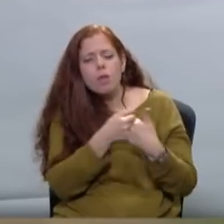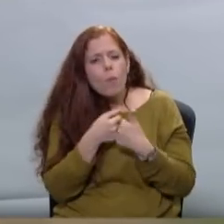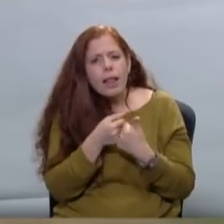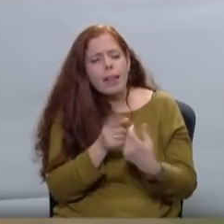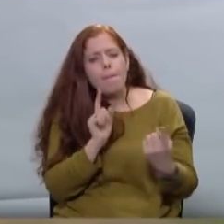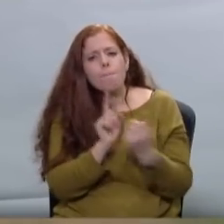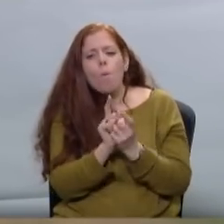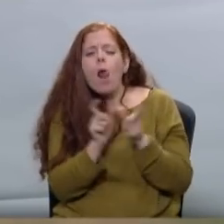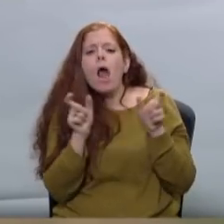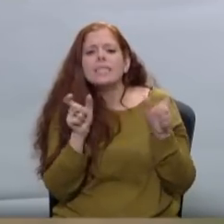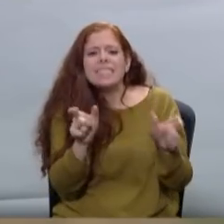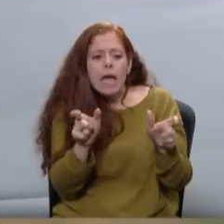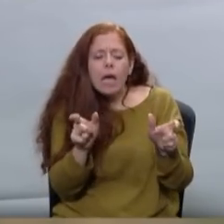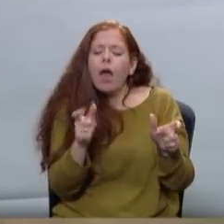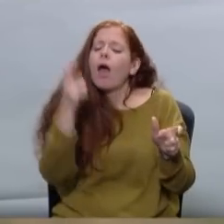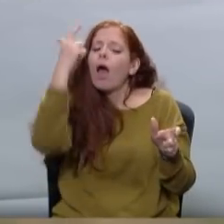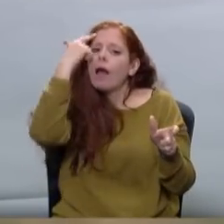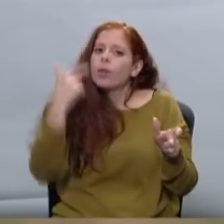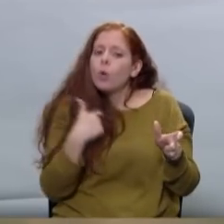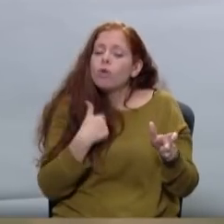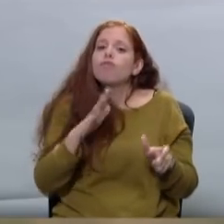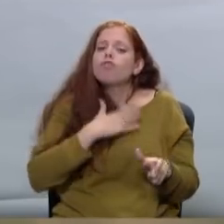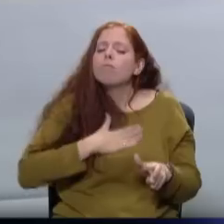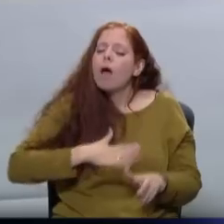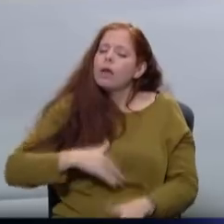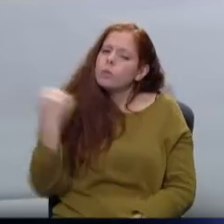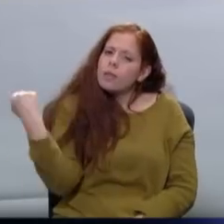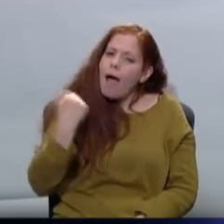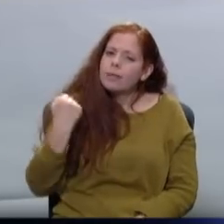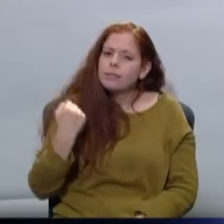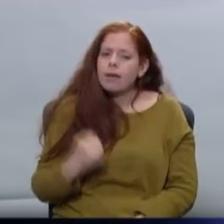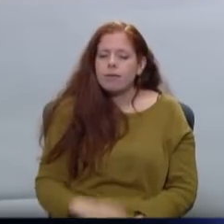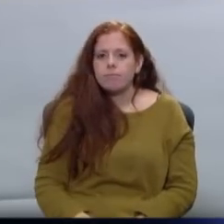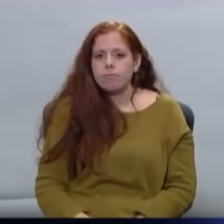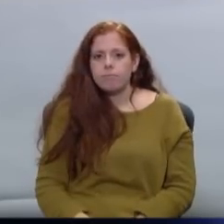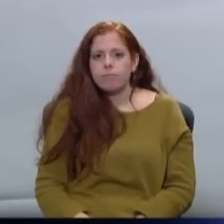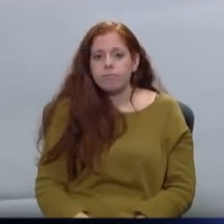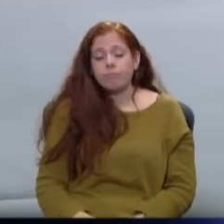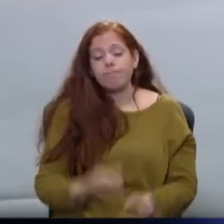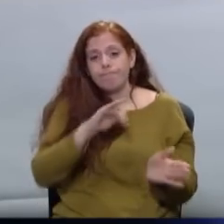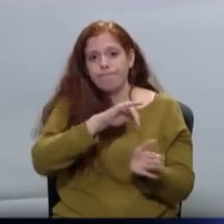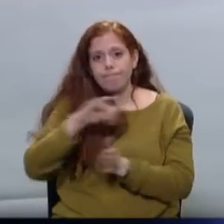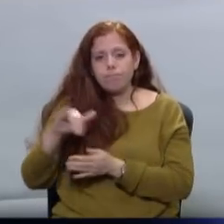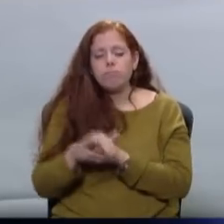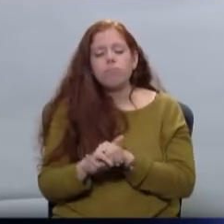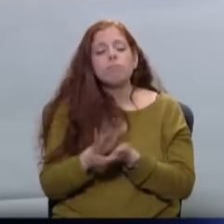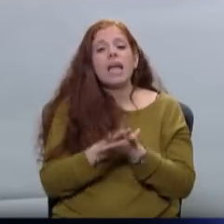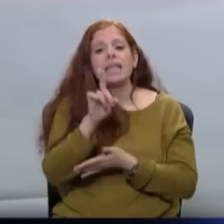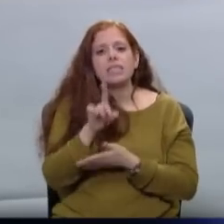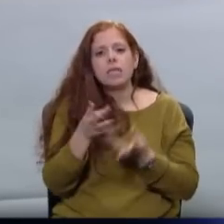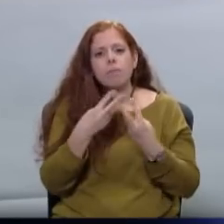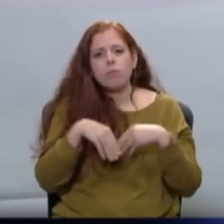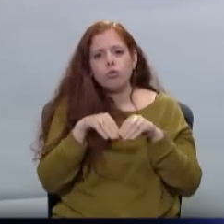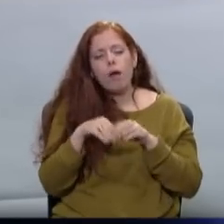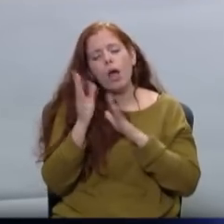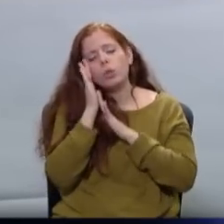הסגר. אני חושב שיש להם רצון חזק. עניין אחר, 11 בני משפחה ישנו אמש